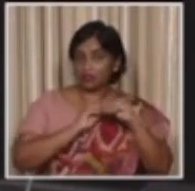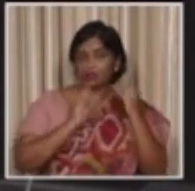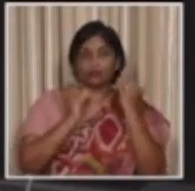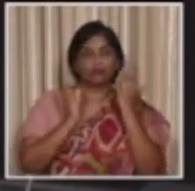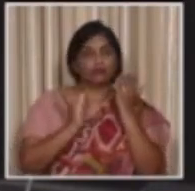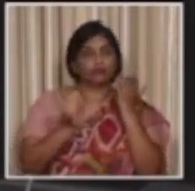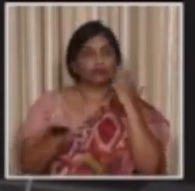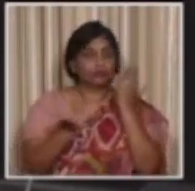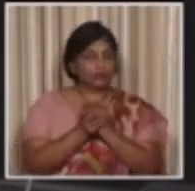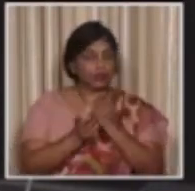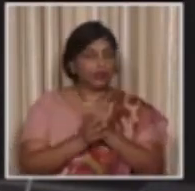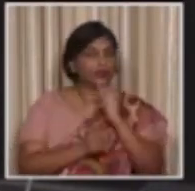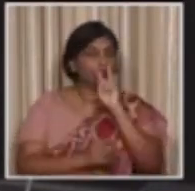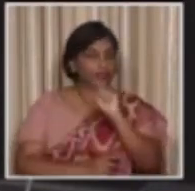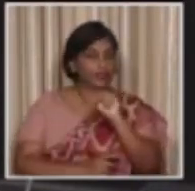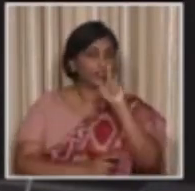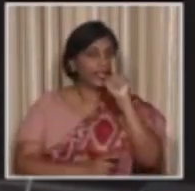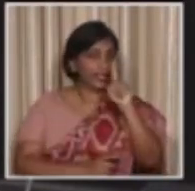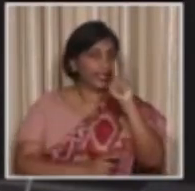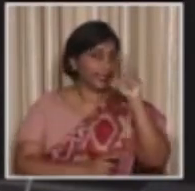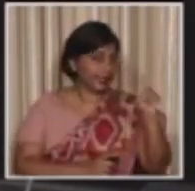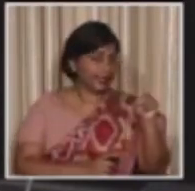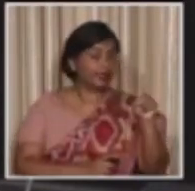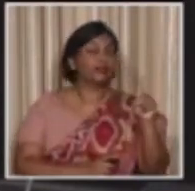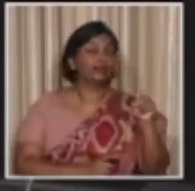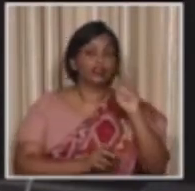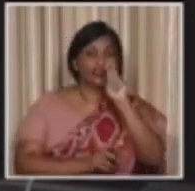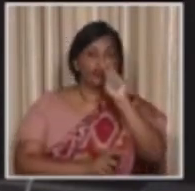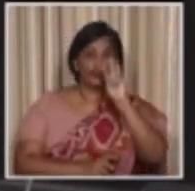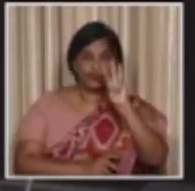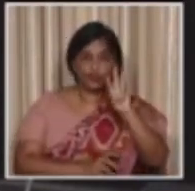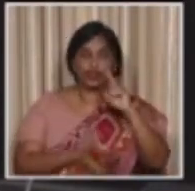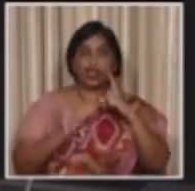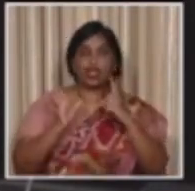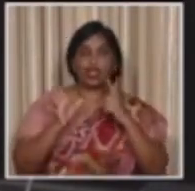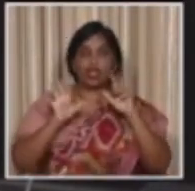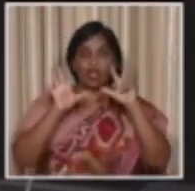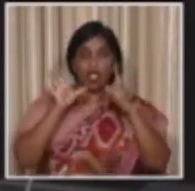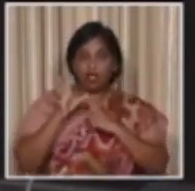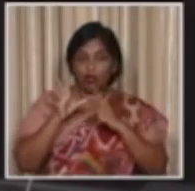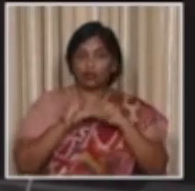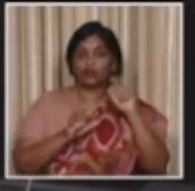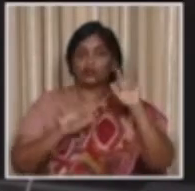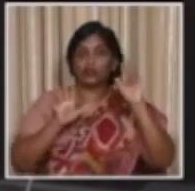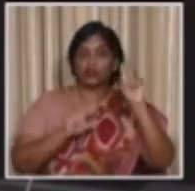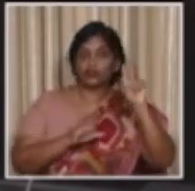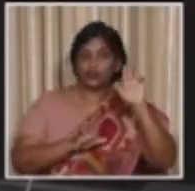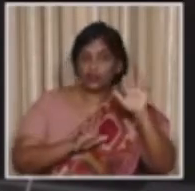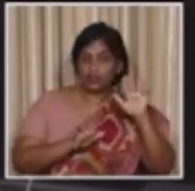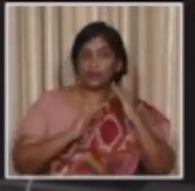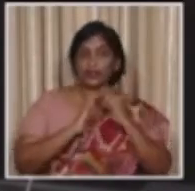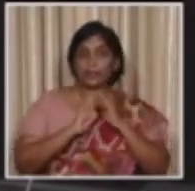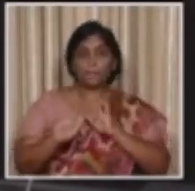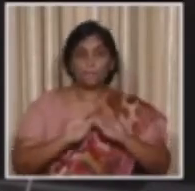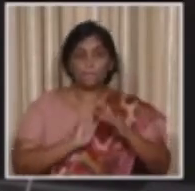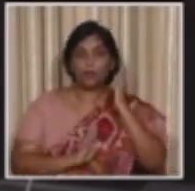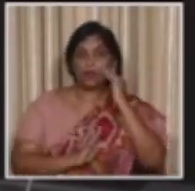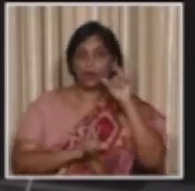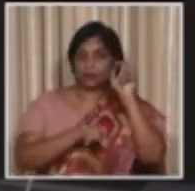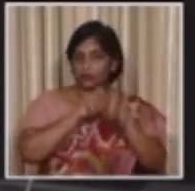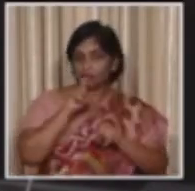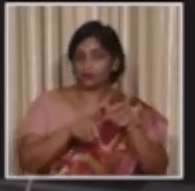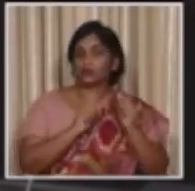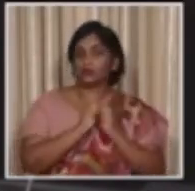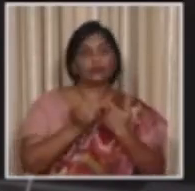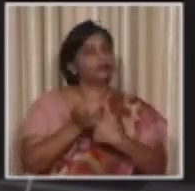අනුව 20.1 දින සිට 23.829 වන දින තෙක් ගෘහපාලන සහකාර කාන්තා ලෙස